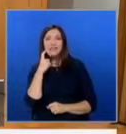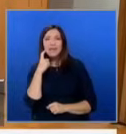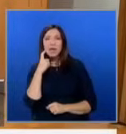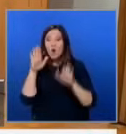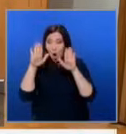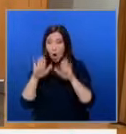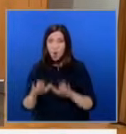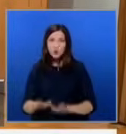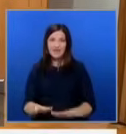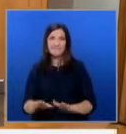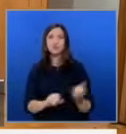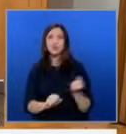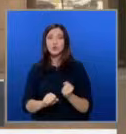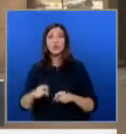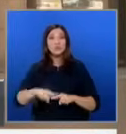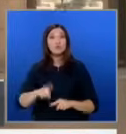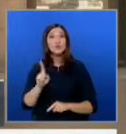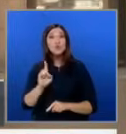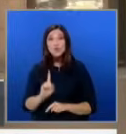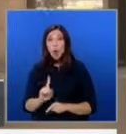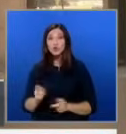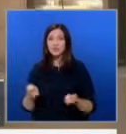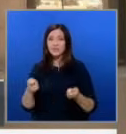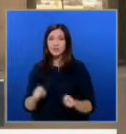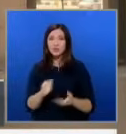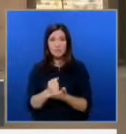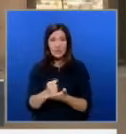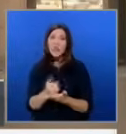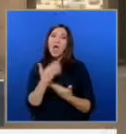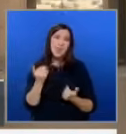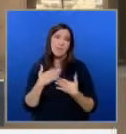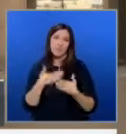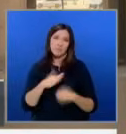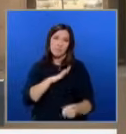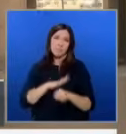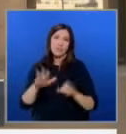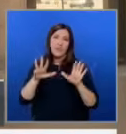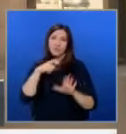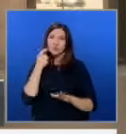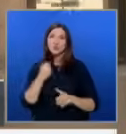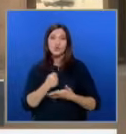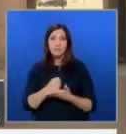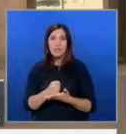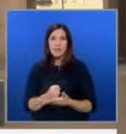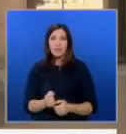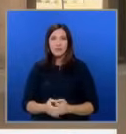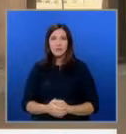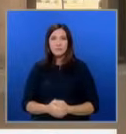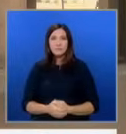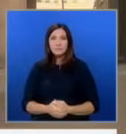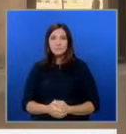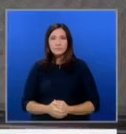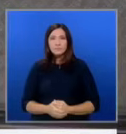Белазелков остават в Конституционния съд, но ще довършат мандатите, а няма да имат пълен 9 годишен мандат.